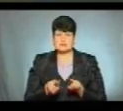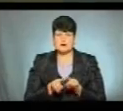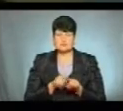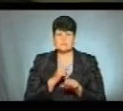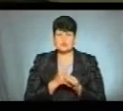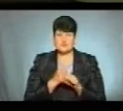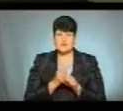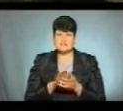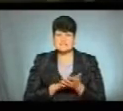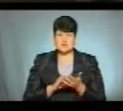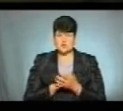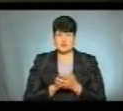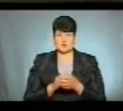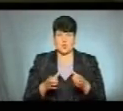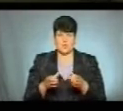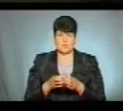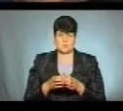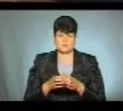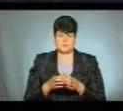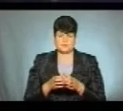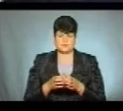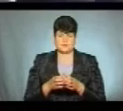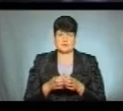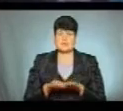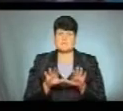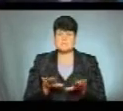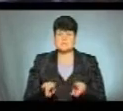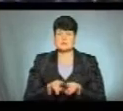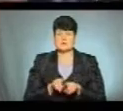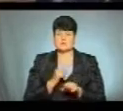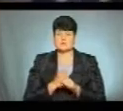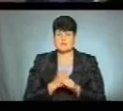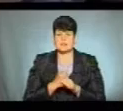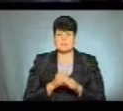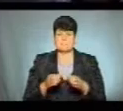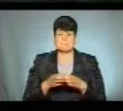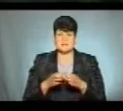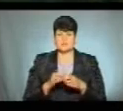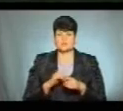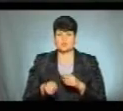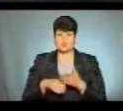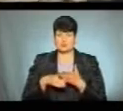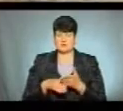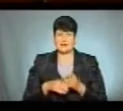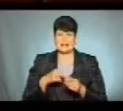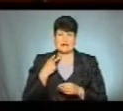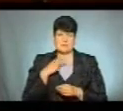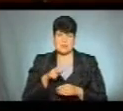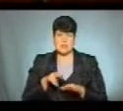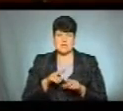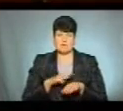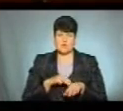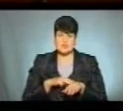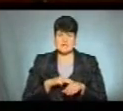відпрацювали знешкодження диверсійної групи. На місці також працювала бригада швидкої допомоги, кримінальна поліція,